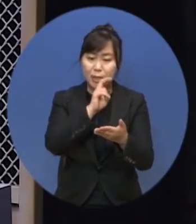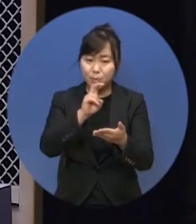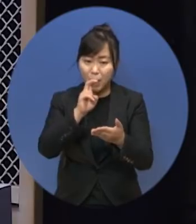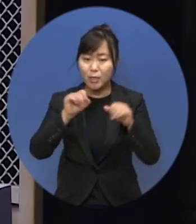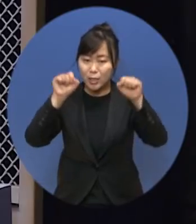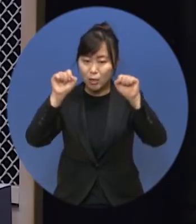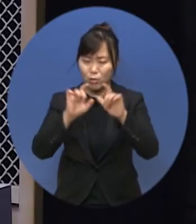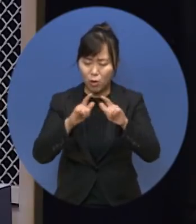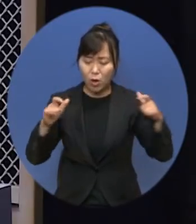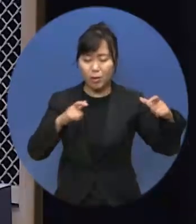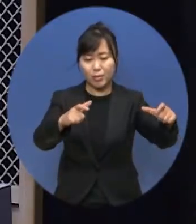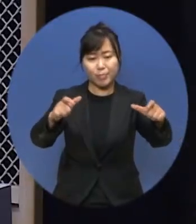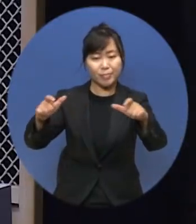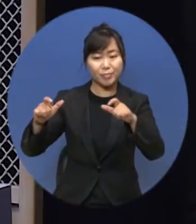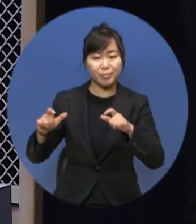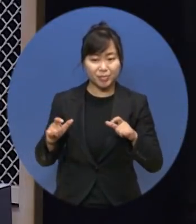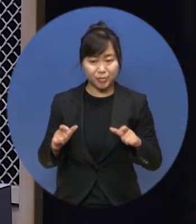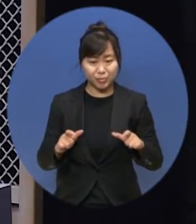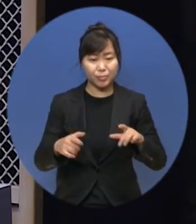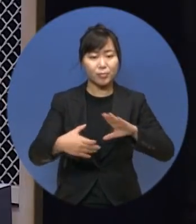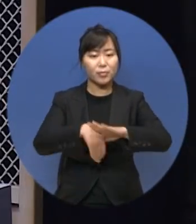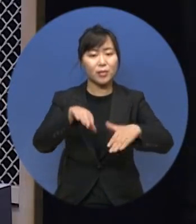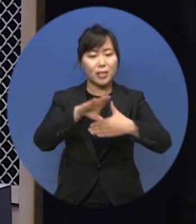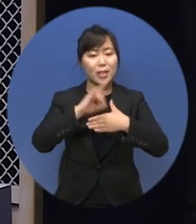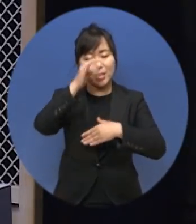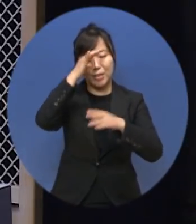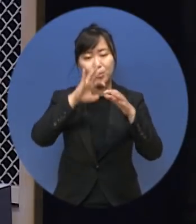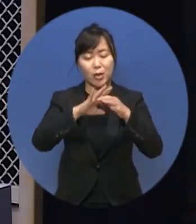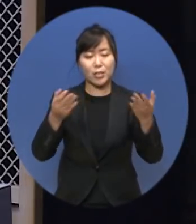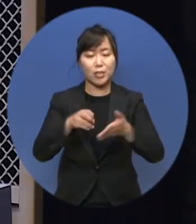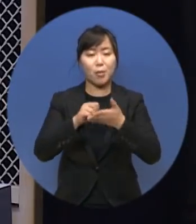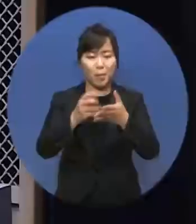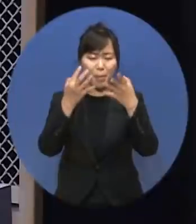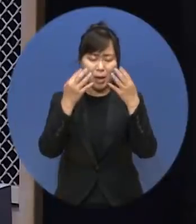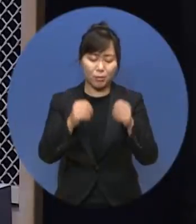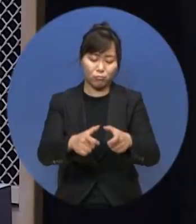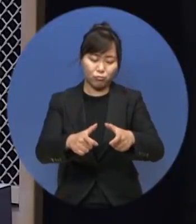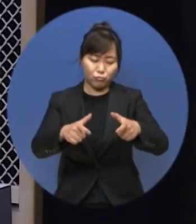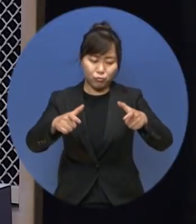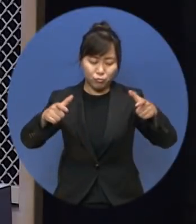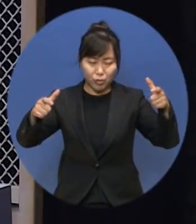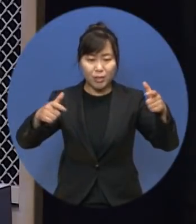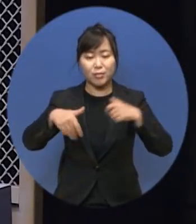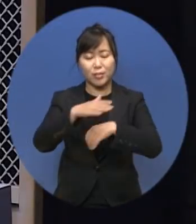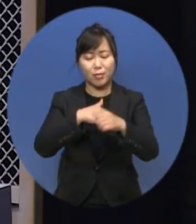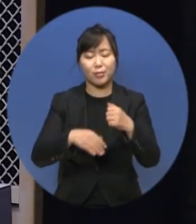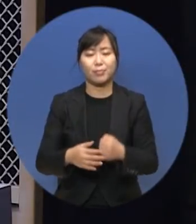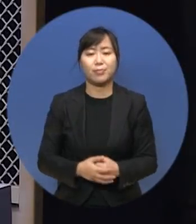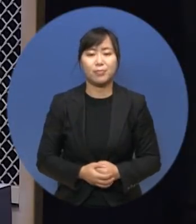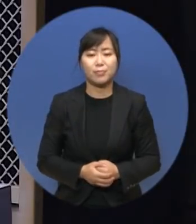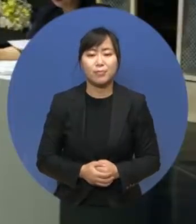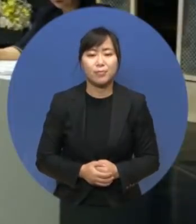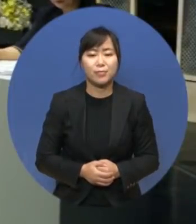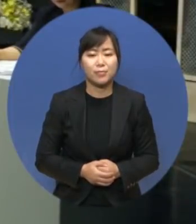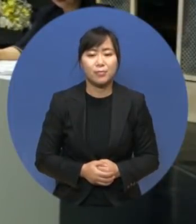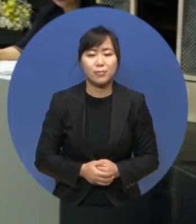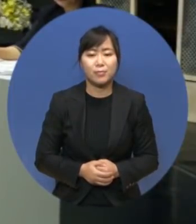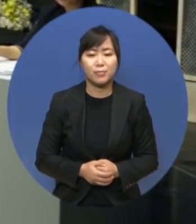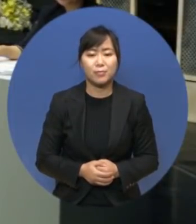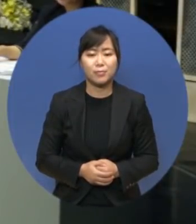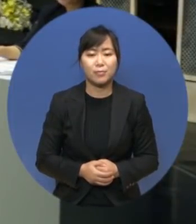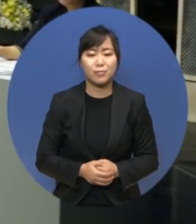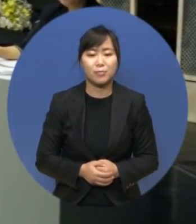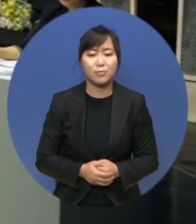음악, 체육 다양한 영역에서 문화, 예술 관련 취업이 많이 확대되고 있는 추세입니다.